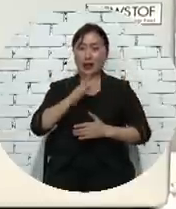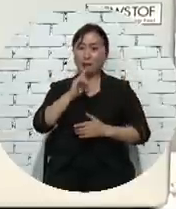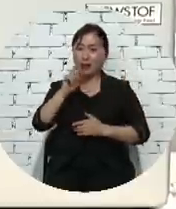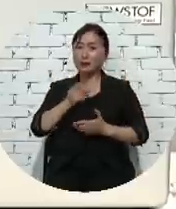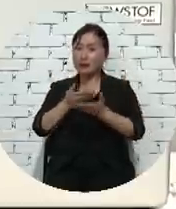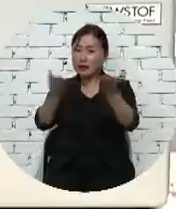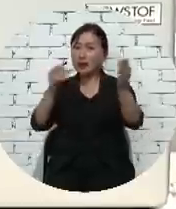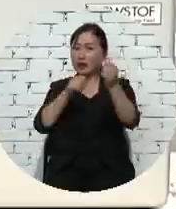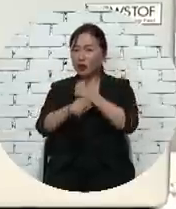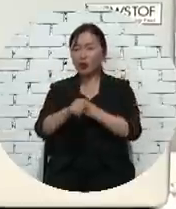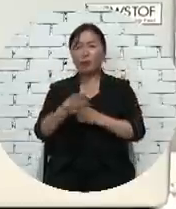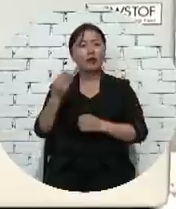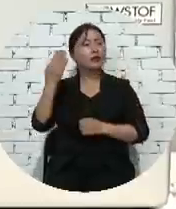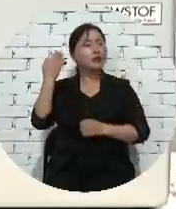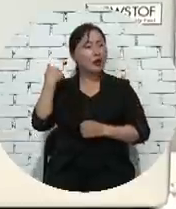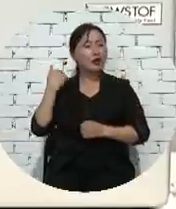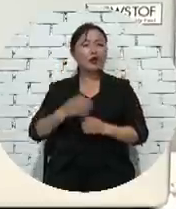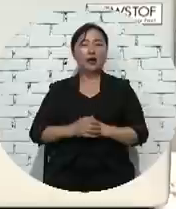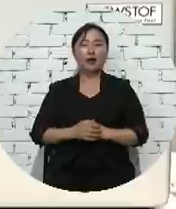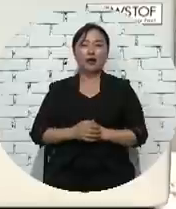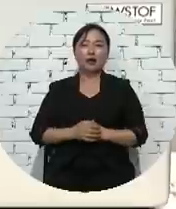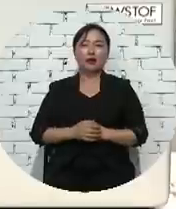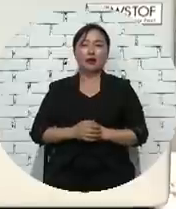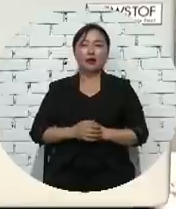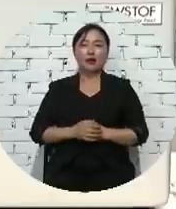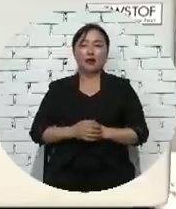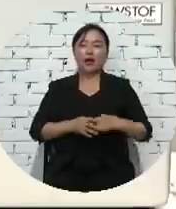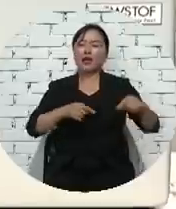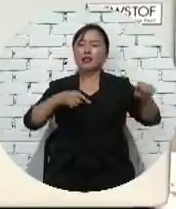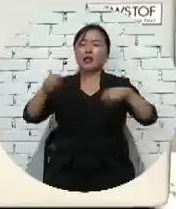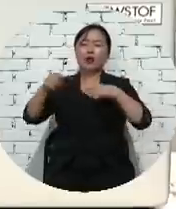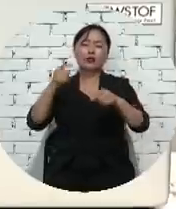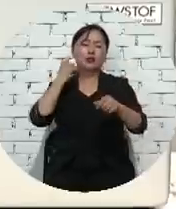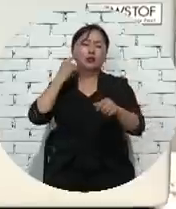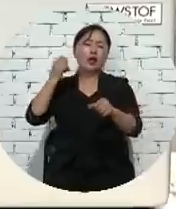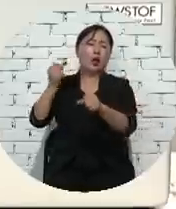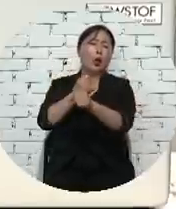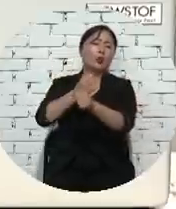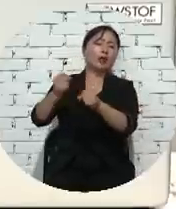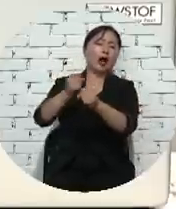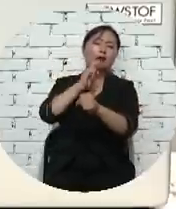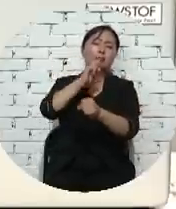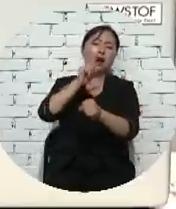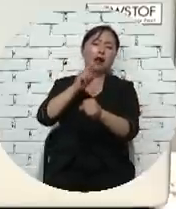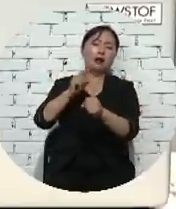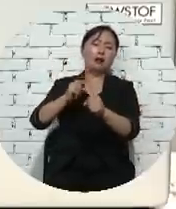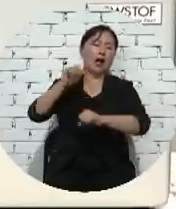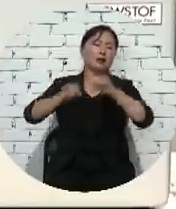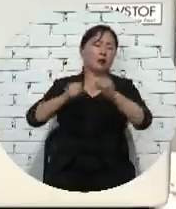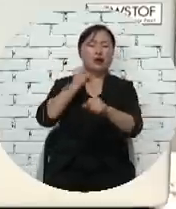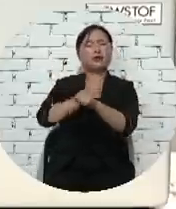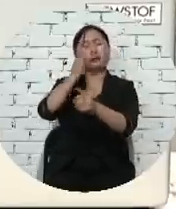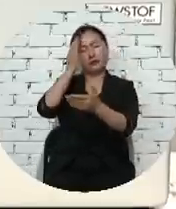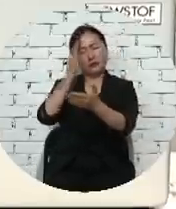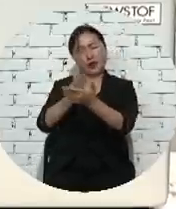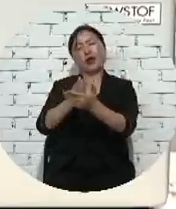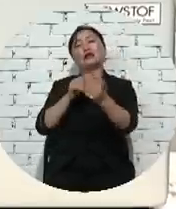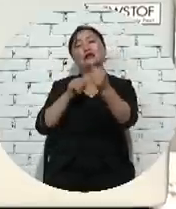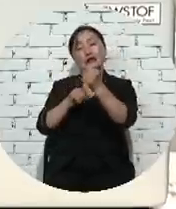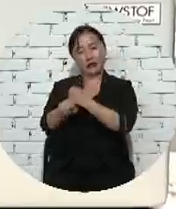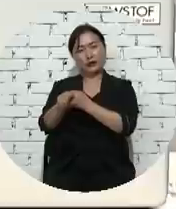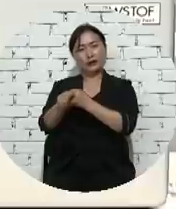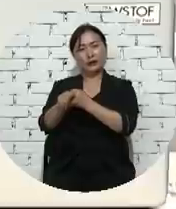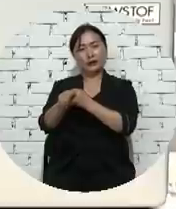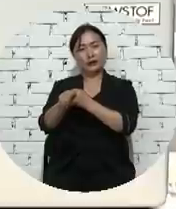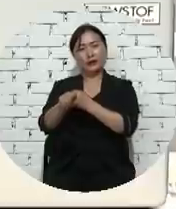그 소통관에 가서 그 정치 공작을 이런 식으로 하지 말라고 그랬지 않습니까? 예. 그거는 그